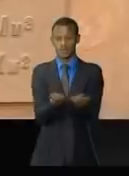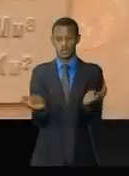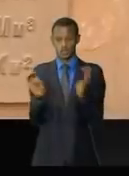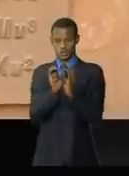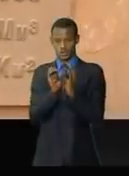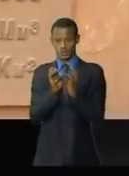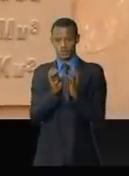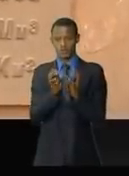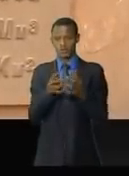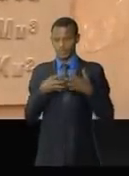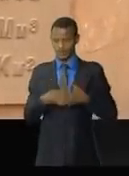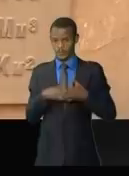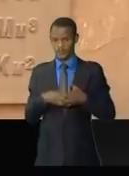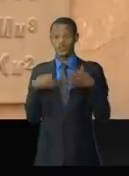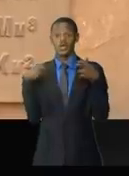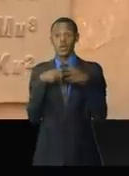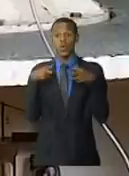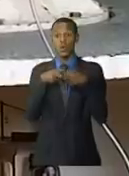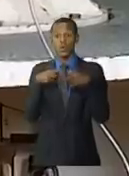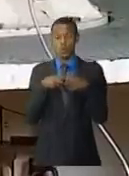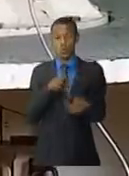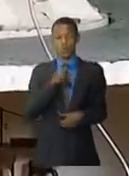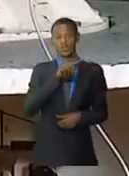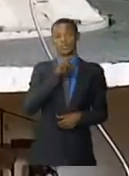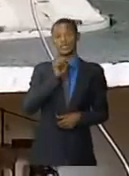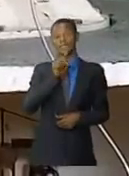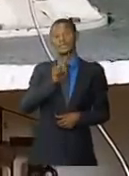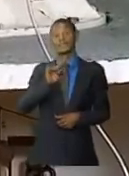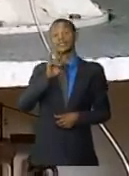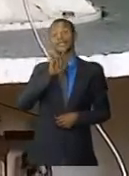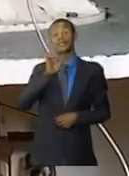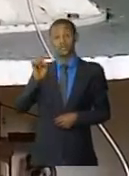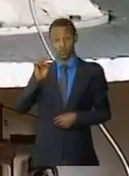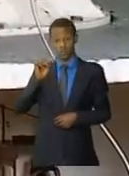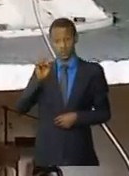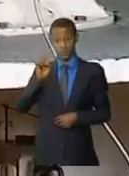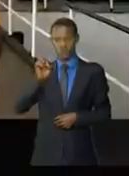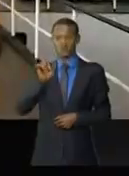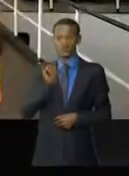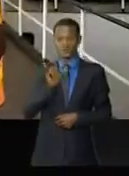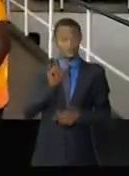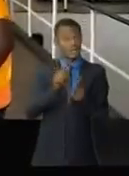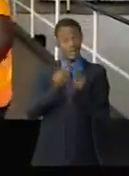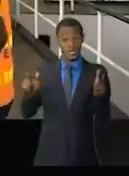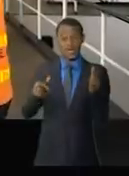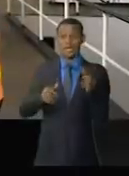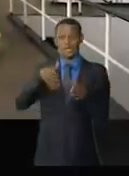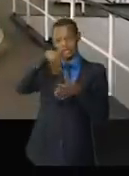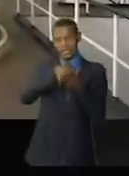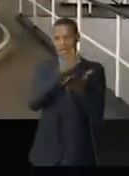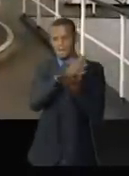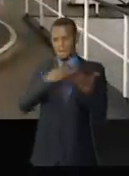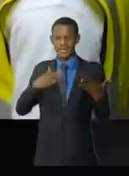fait partie du réseau interconnecté des centrales hydroélectriques de la partie sud du Grand Katanga, précisément dans la province du